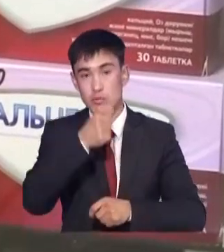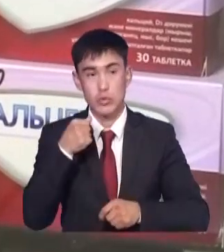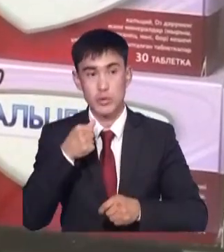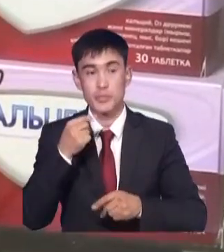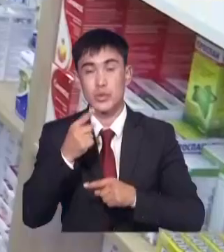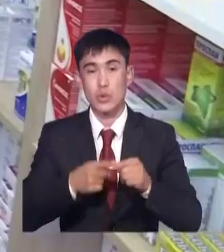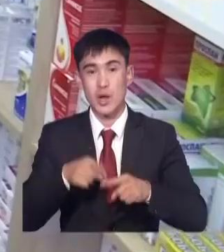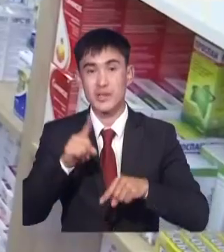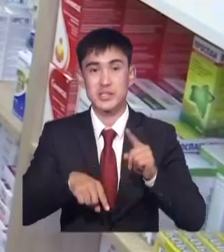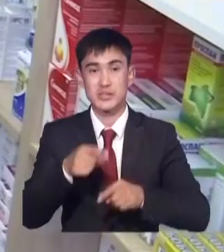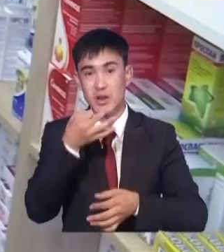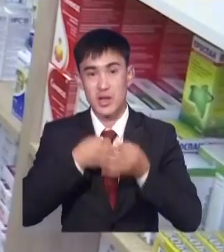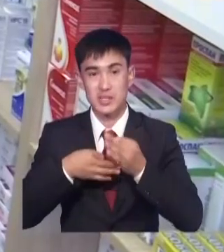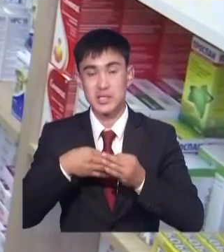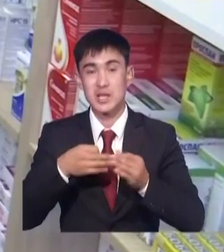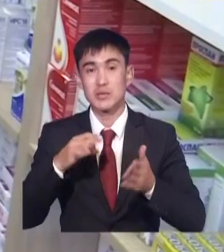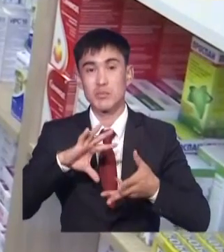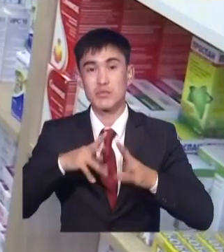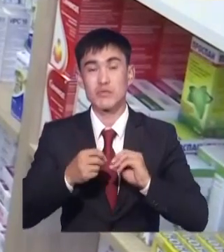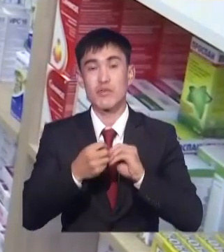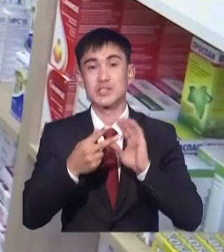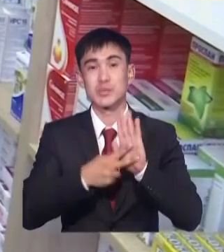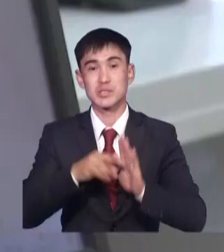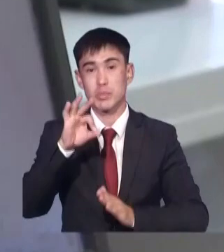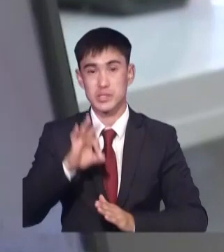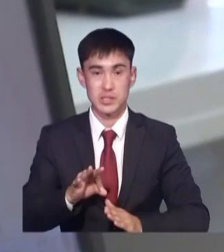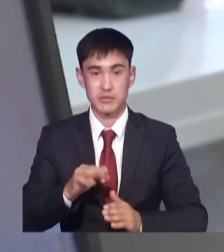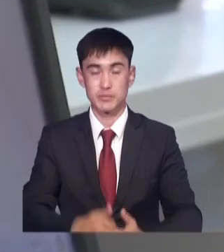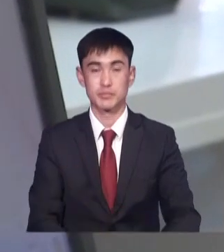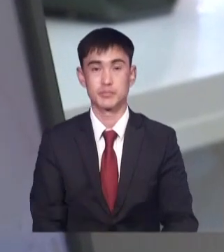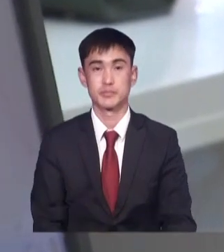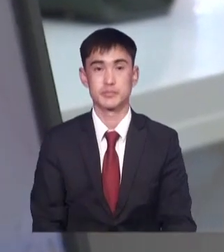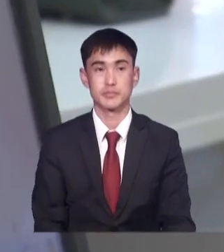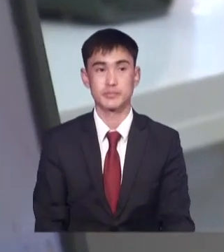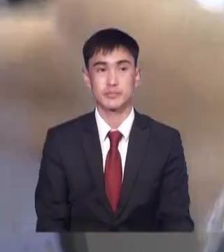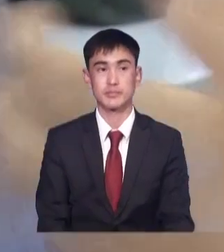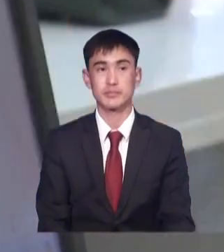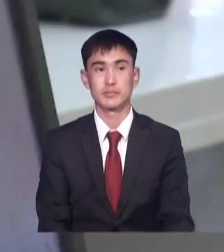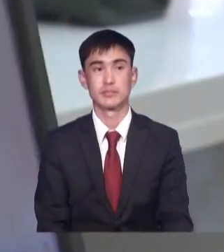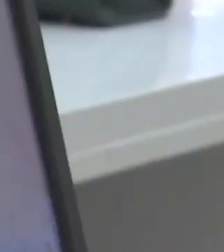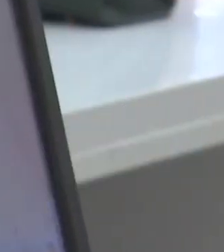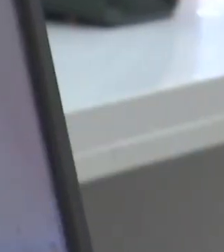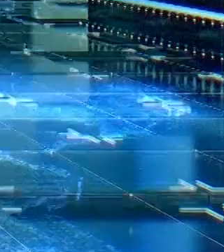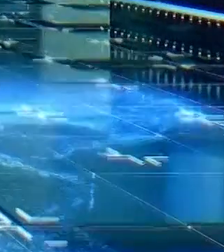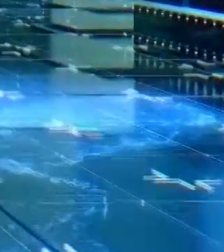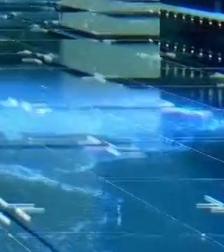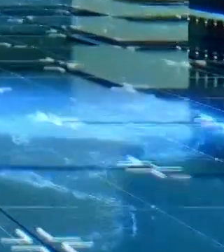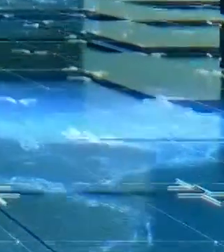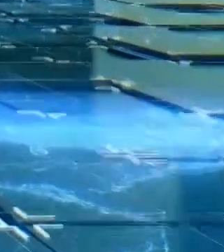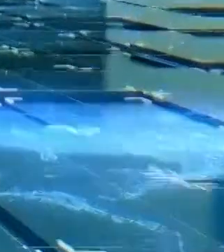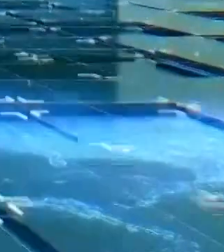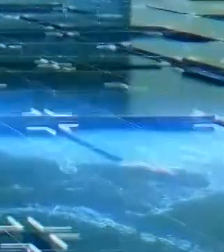доля отечественных лекарств на рынке составила 18%. Хандызнур Мухамбетова по материалам интернет-ресурсов.